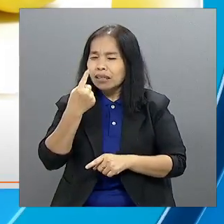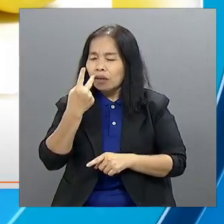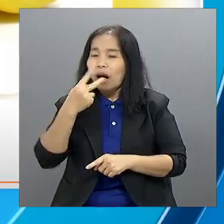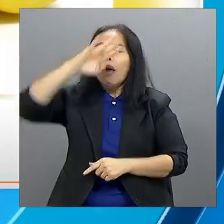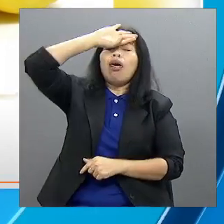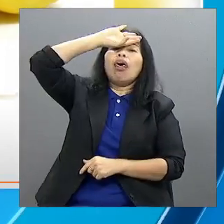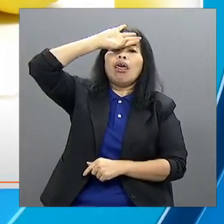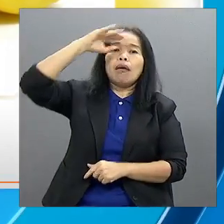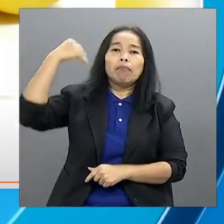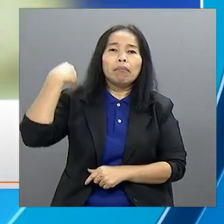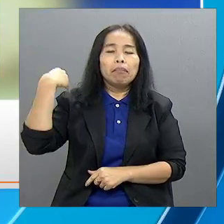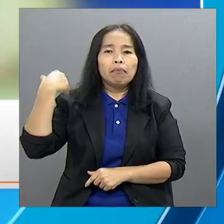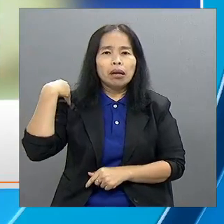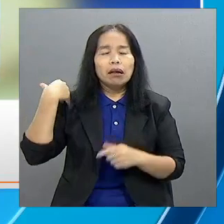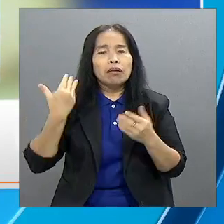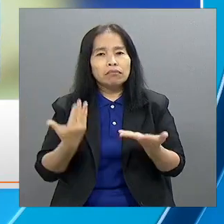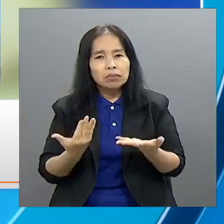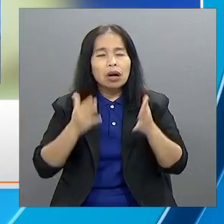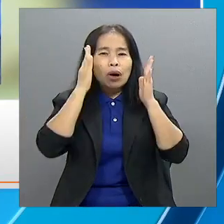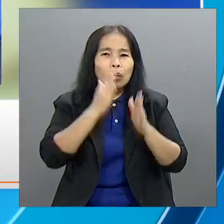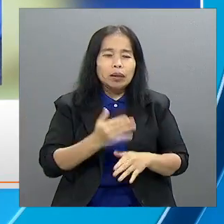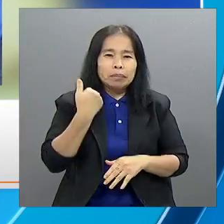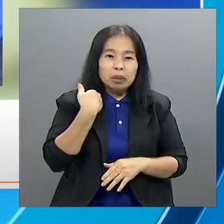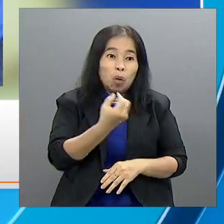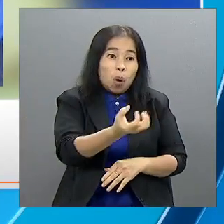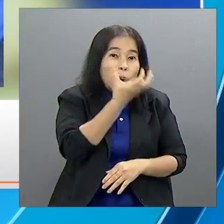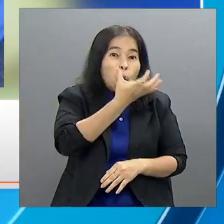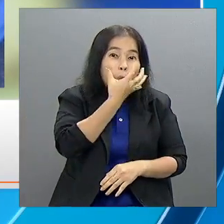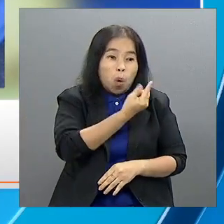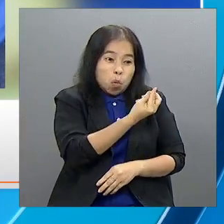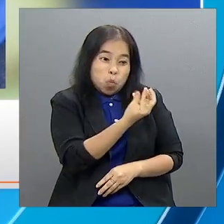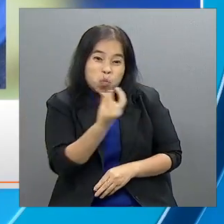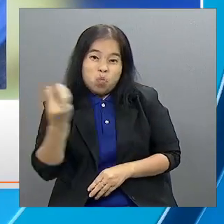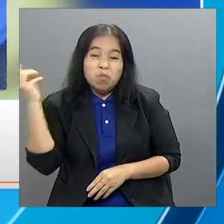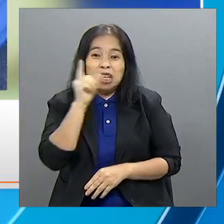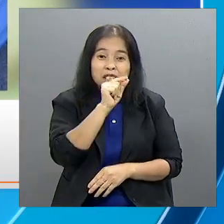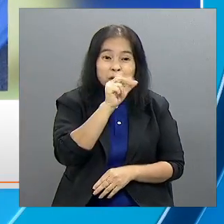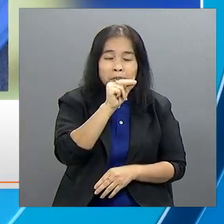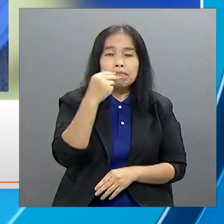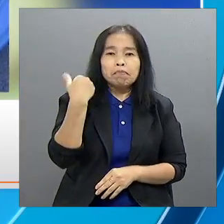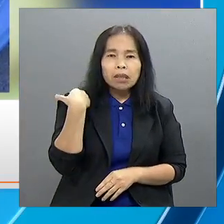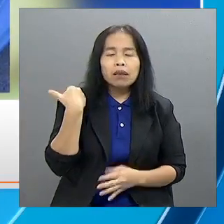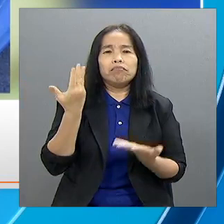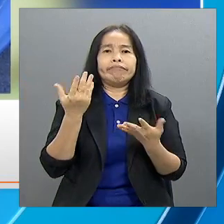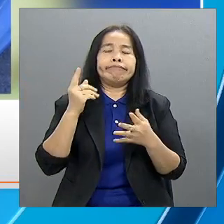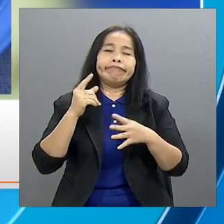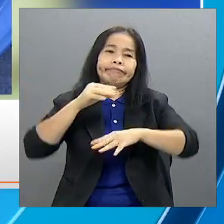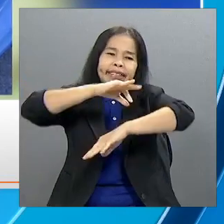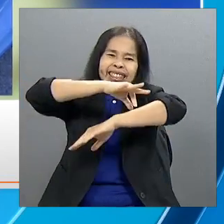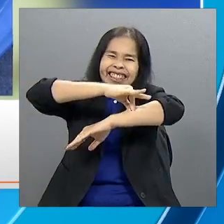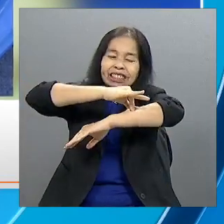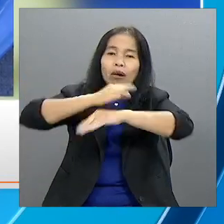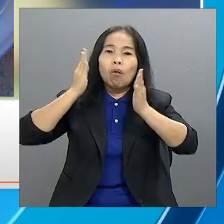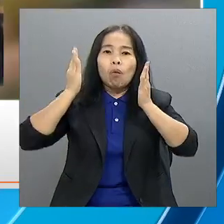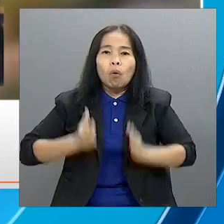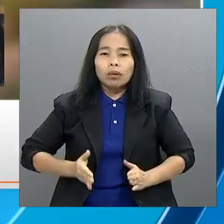บางคนบริโภคไป10เม็ด20เม็ดนะซึ่งอันนี้เม็ดค่อนข้างใหญ่นะครับมันจะแล้วแต่ร่างกายของแต่ละคนที่จะตอบสน